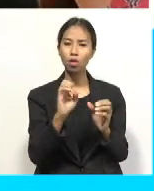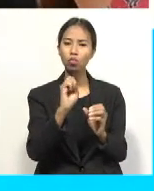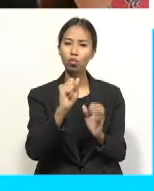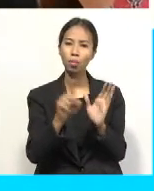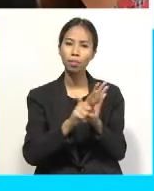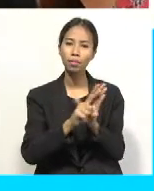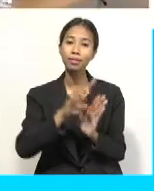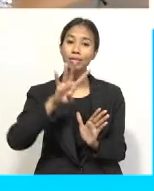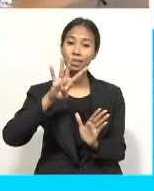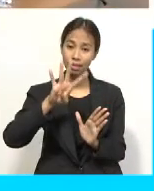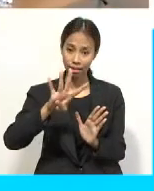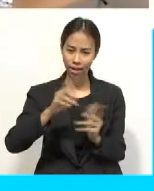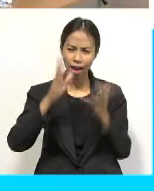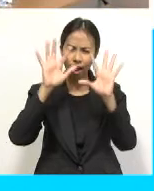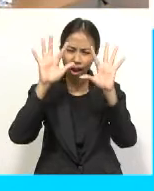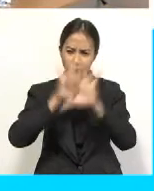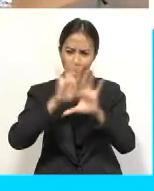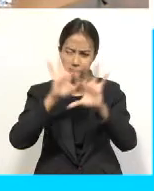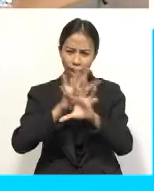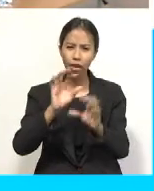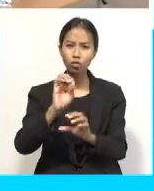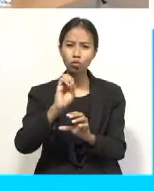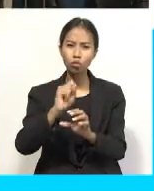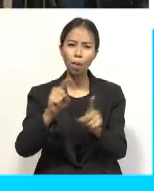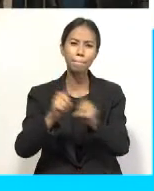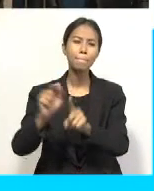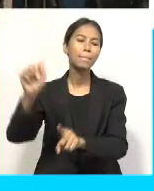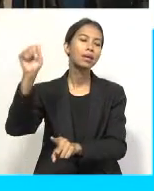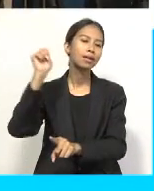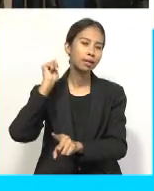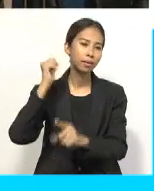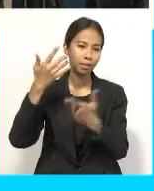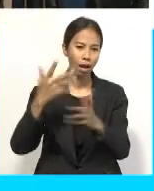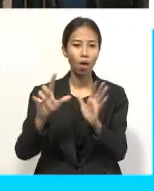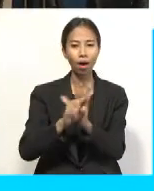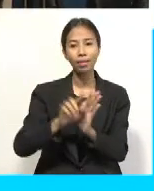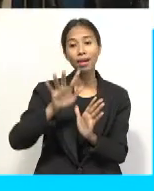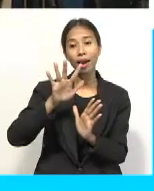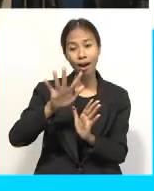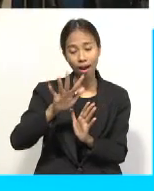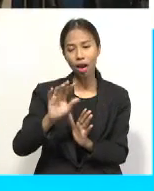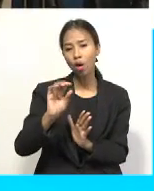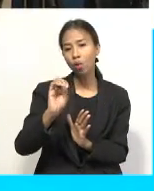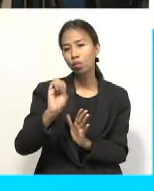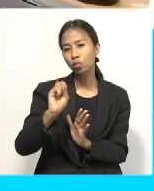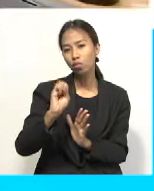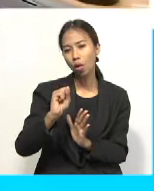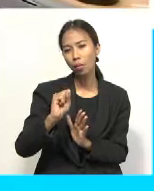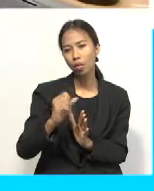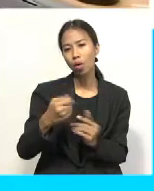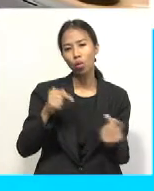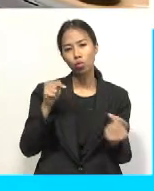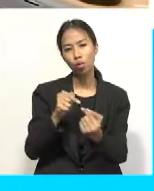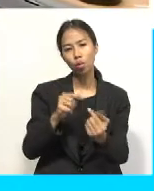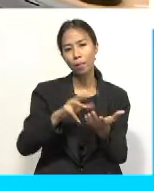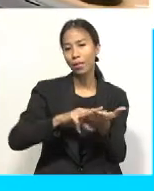จะมีลักษณะจะคล้ายกับการสอบแอดมิชชั่นเหมือนในรูปแบบเดิมแล้วก็รูปแบบที่5ก็คือการสอบจากให้มหาวิทยาลัยเหมือ